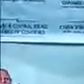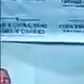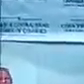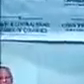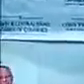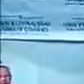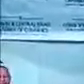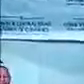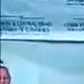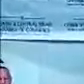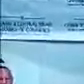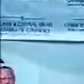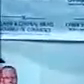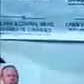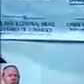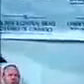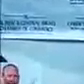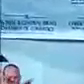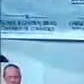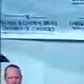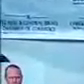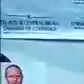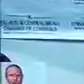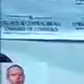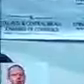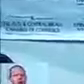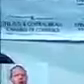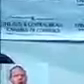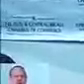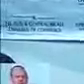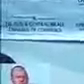שוטרים. תתביישו לכם, תתבייש ראש הממשלה, אנחנו אנשי עסקים.